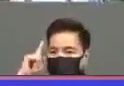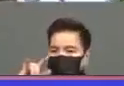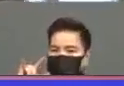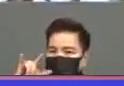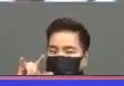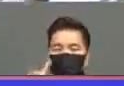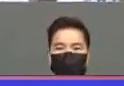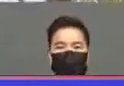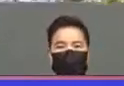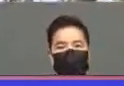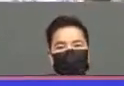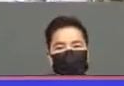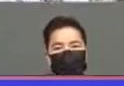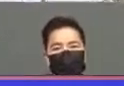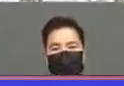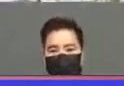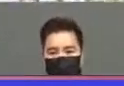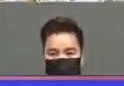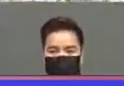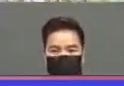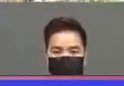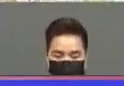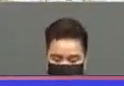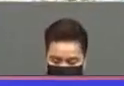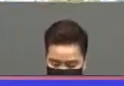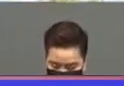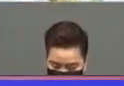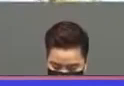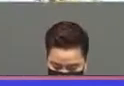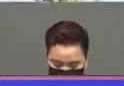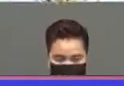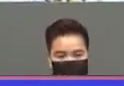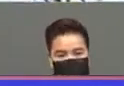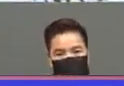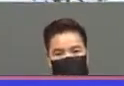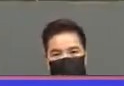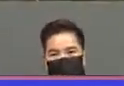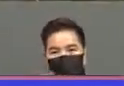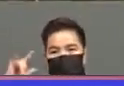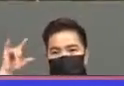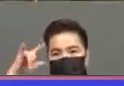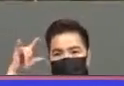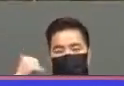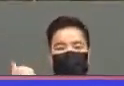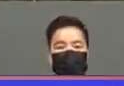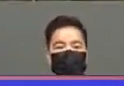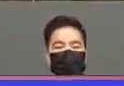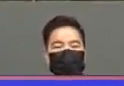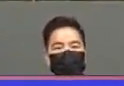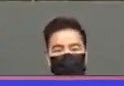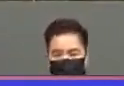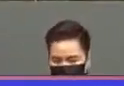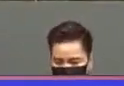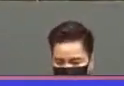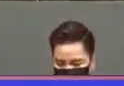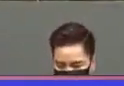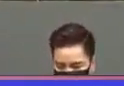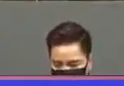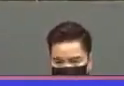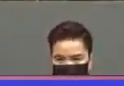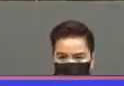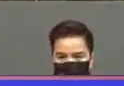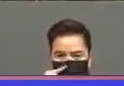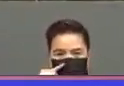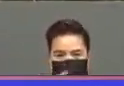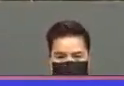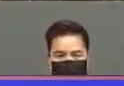เกษตรกรด้วยเรียกว่าสืบไปสืบมาเนี่ยรู้ต้นตอเลยนะคะซึ่งเป็นการอำนวยความสะดวกในการส่งออกสินค้าพืชแล้วก็ผลิตภัณฑ์ด้วยเรียกว่าสร้างร